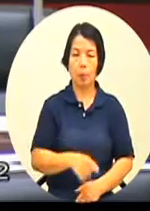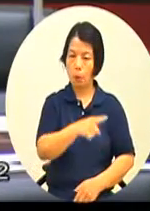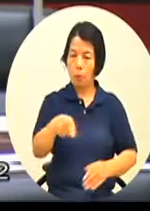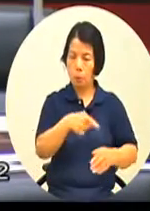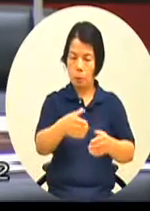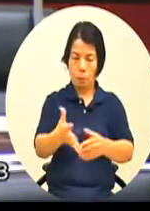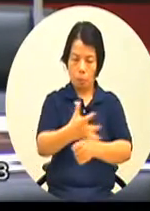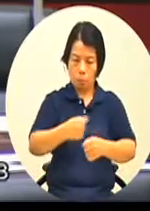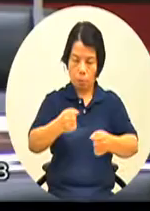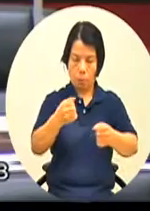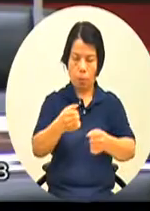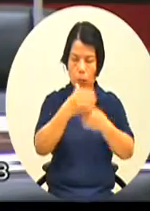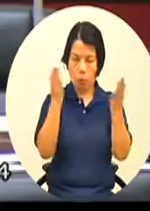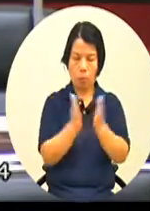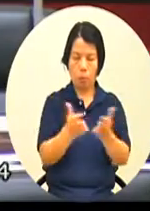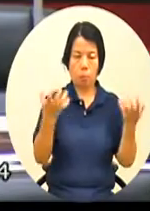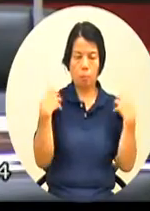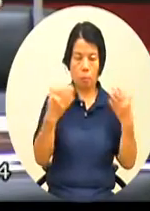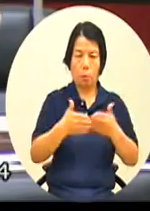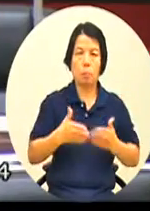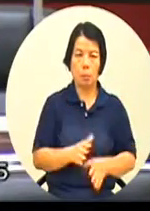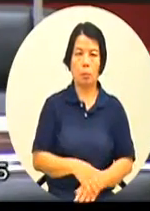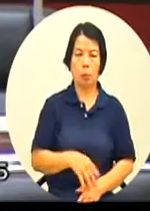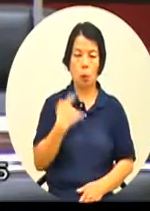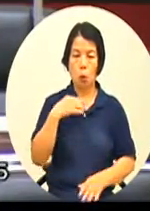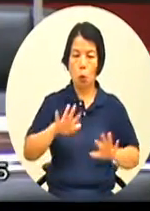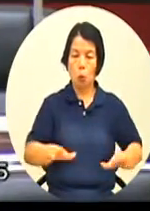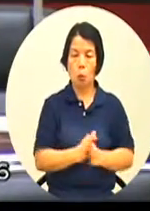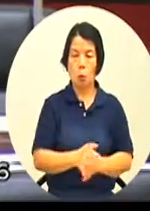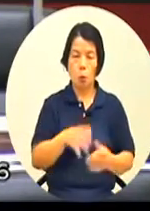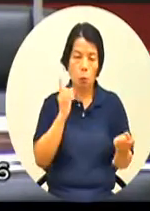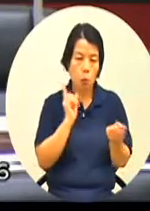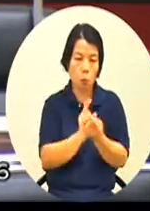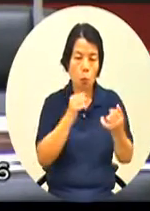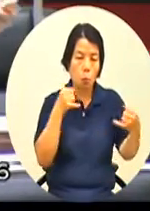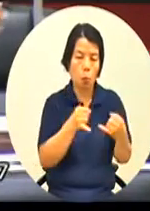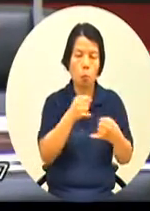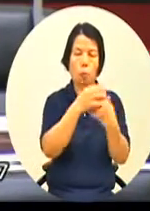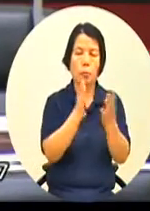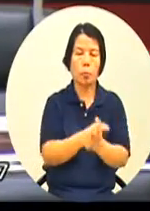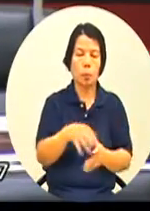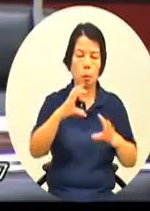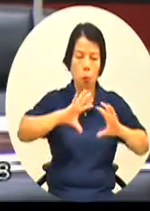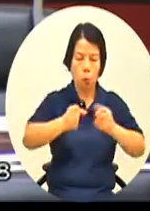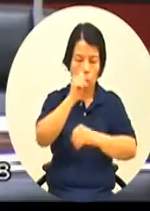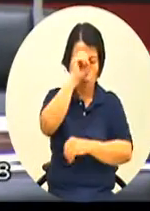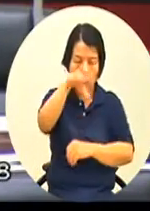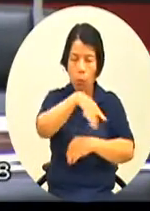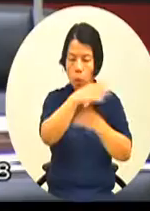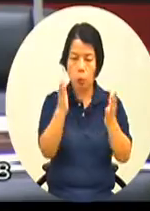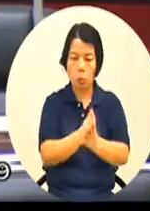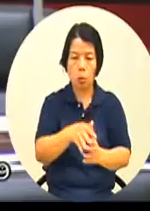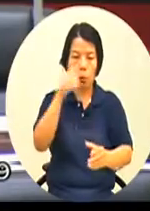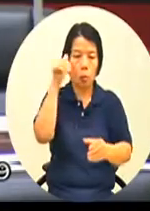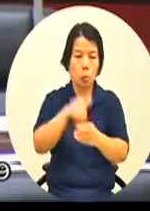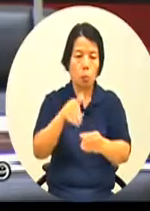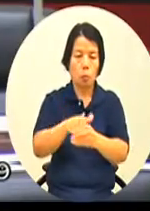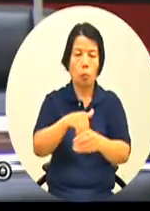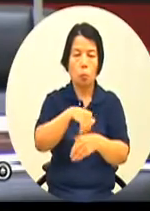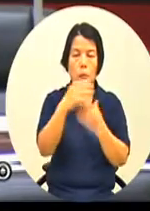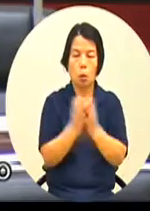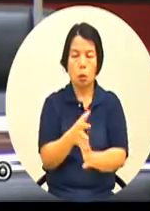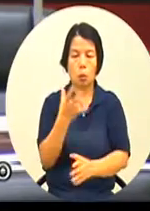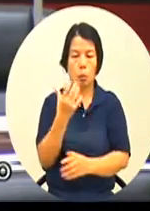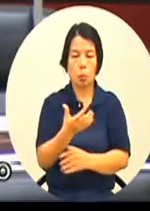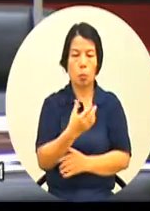责，我们的对手呢已经不再是国民党，因为投票我们一定会投影嘛，既然一定投